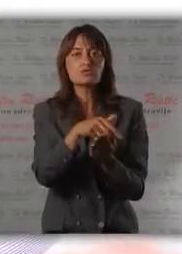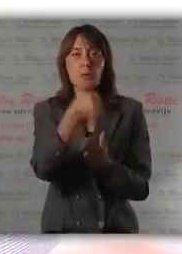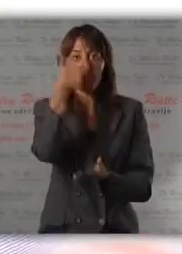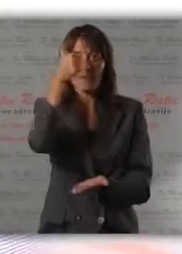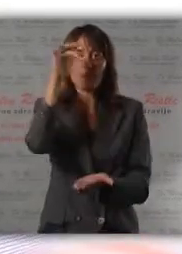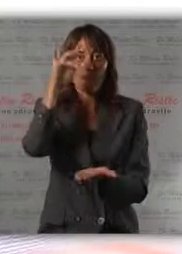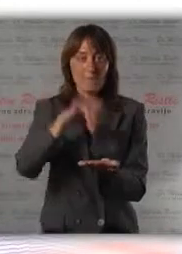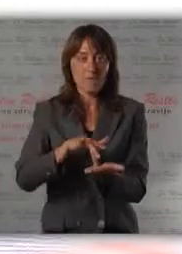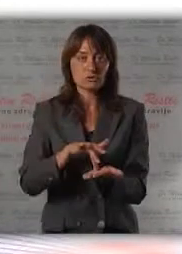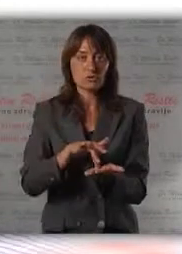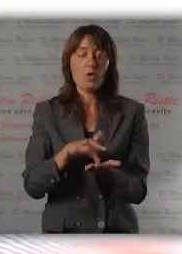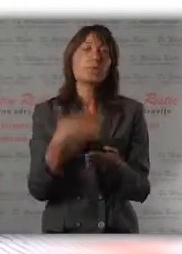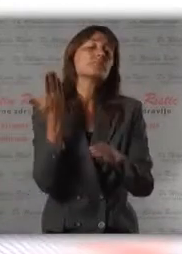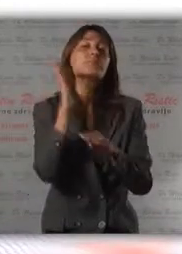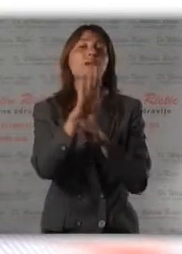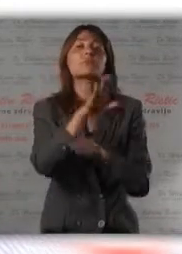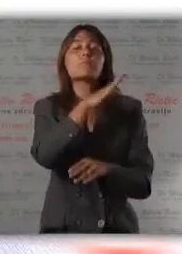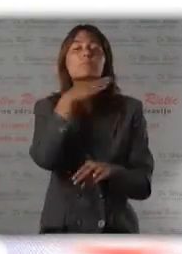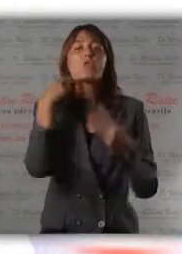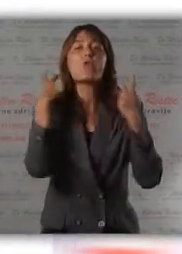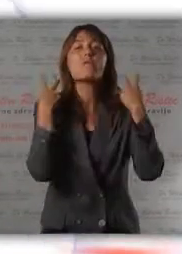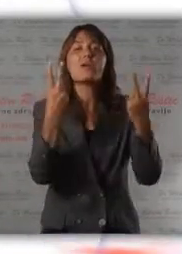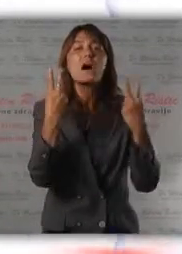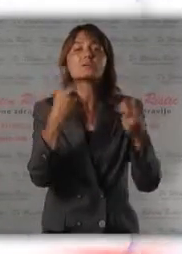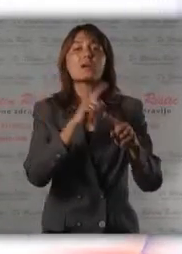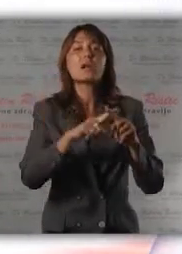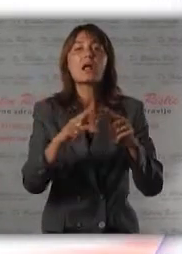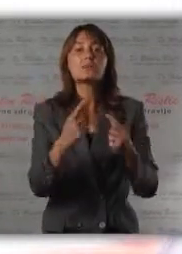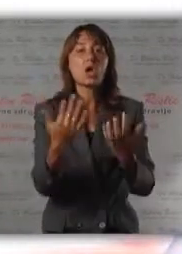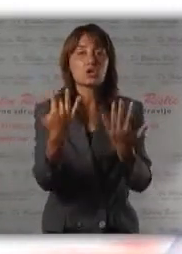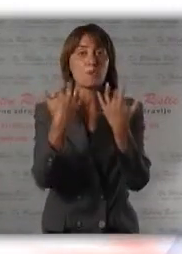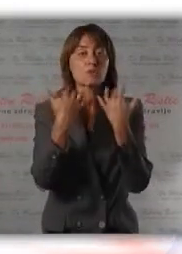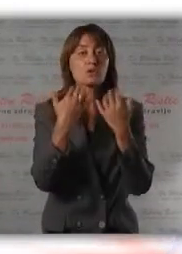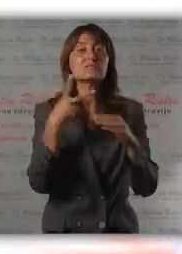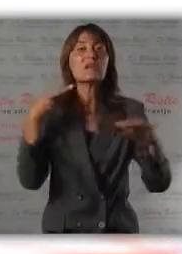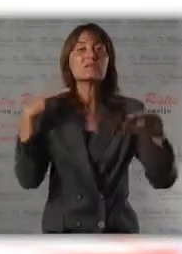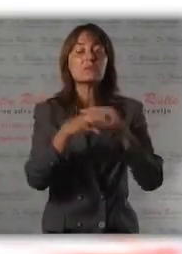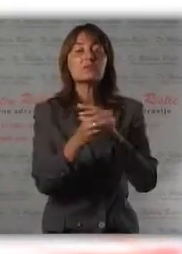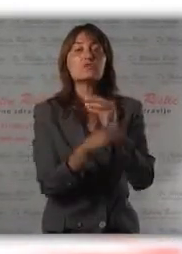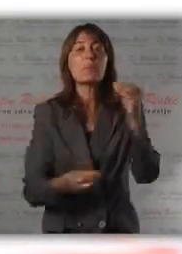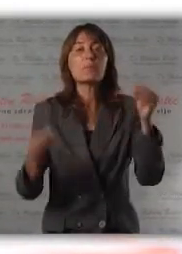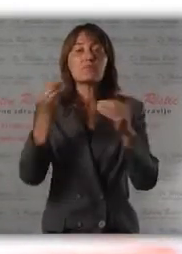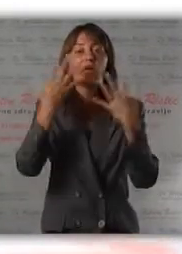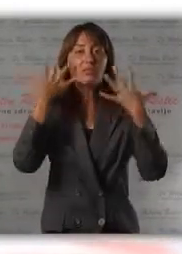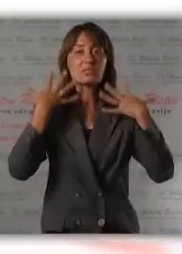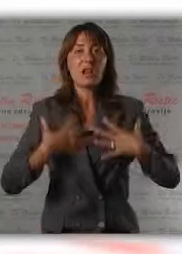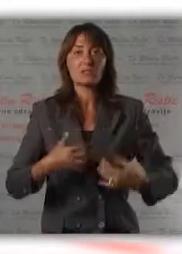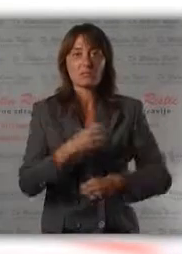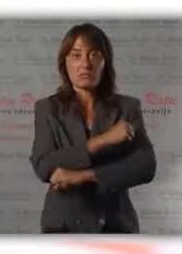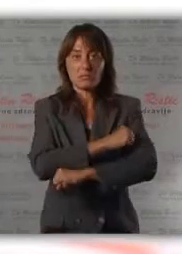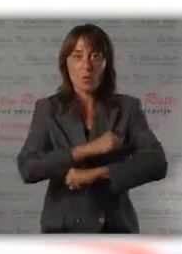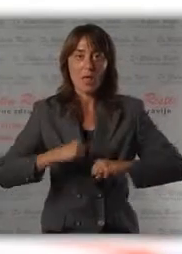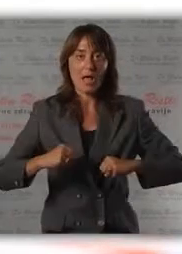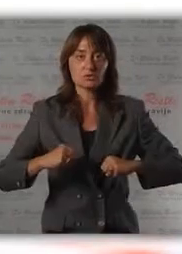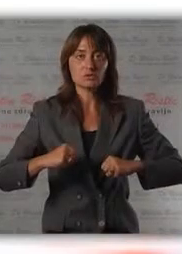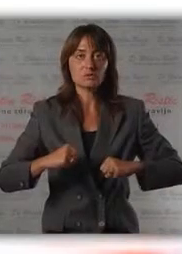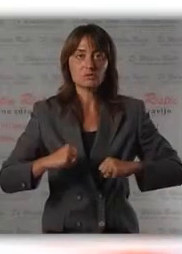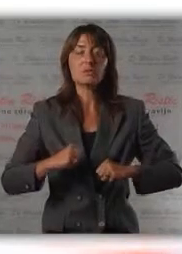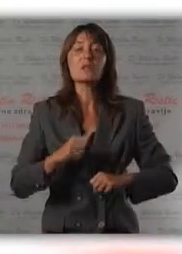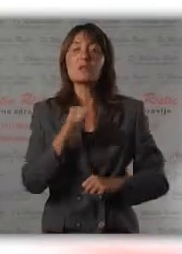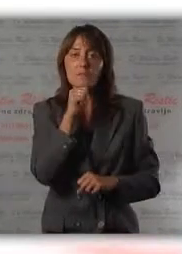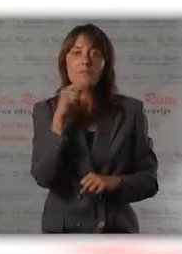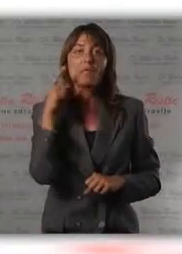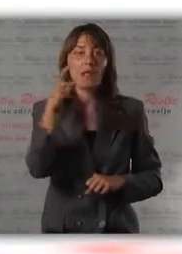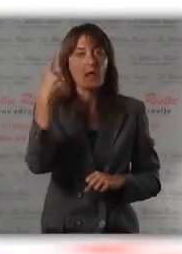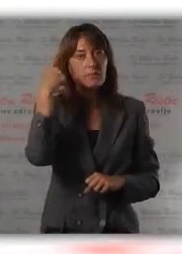pešačenje na prvom mestu, predstavlja vrlo bitan faktor koji doprinosi sprečavanju povećanja telesne mase, odnosno